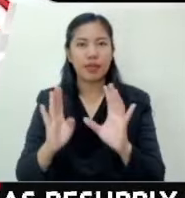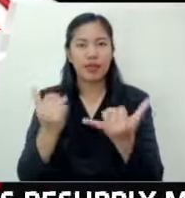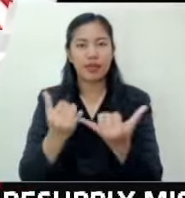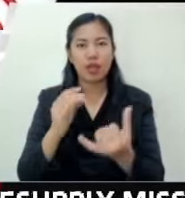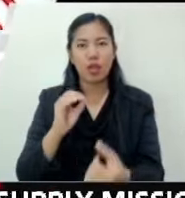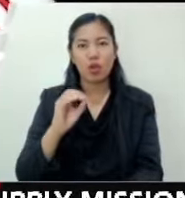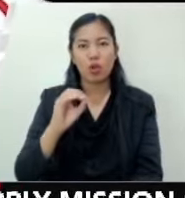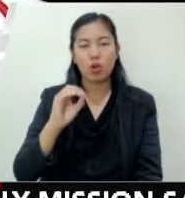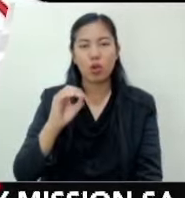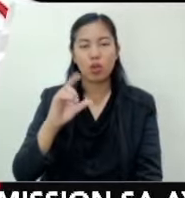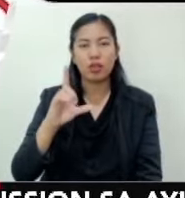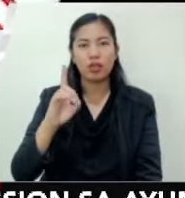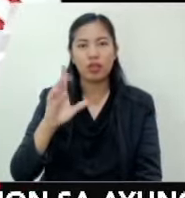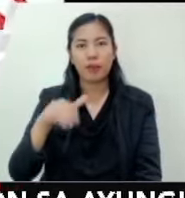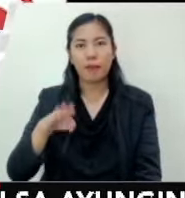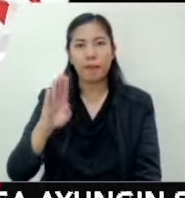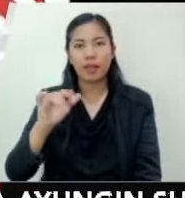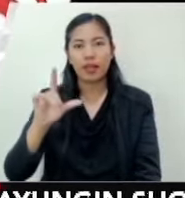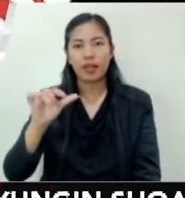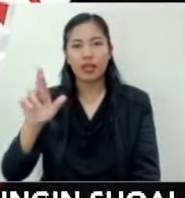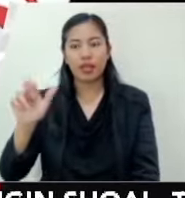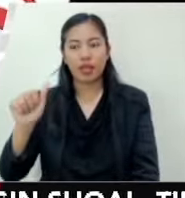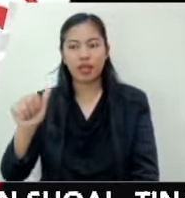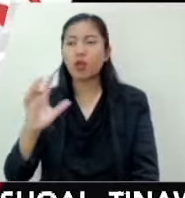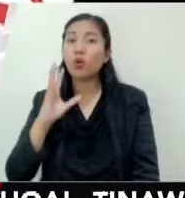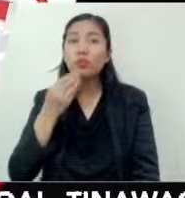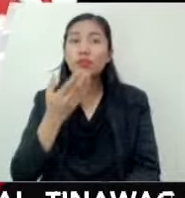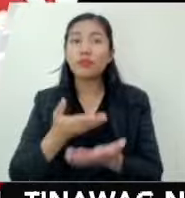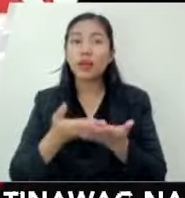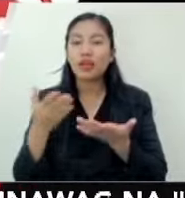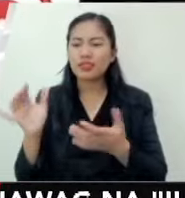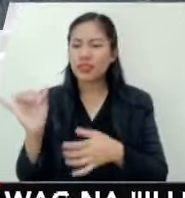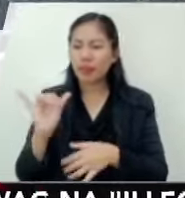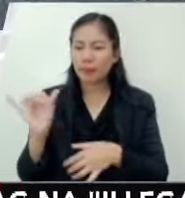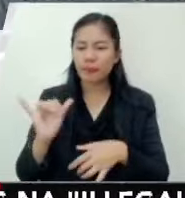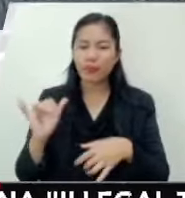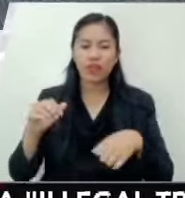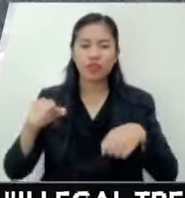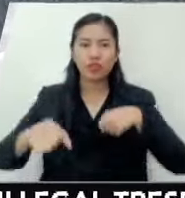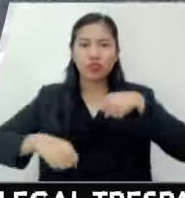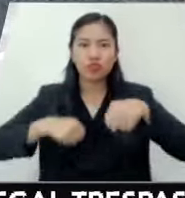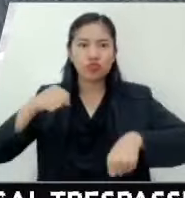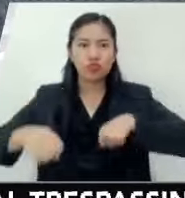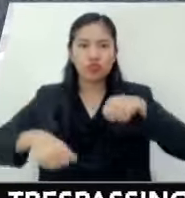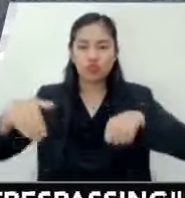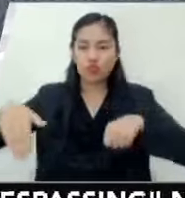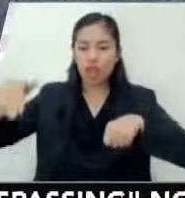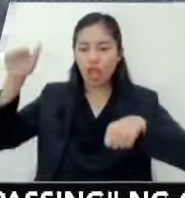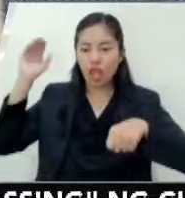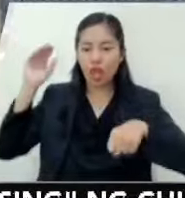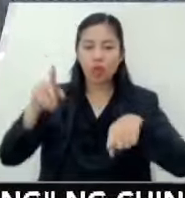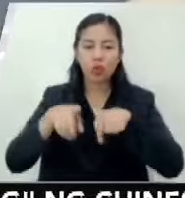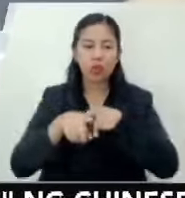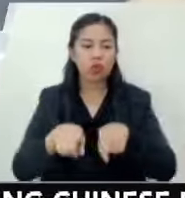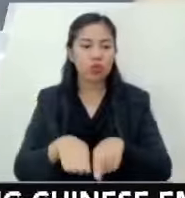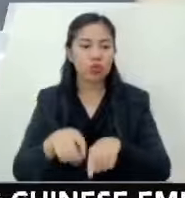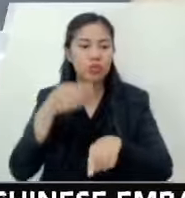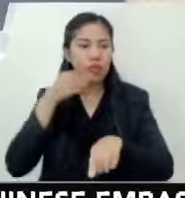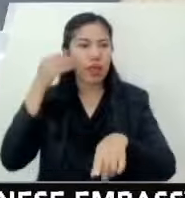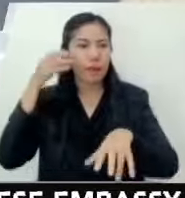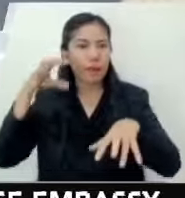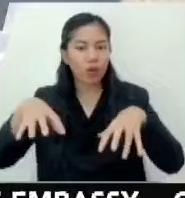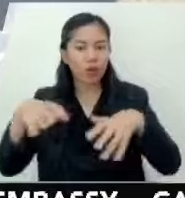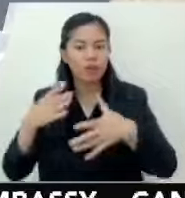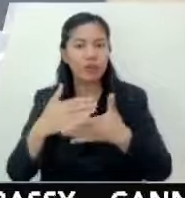issue mga kapwa habal-habal rin niya, mga pedicab driver dun sa area. At the same time, yung mga ibang kapitbahay din niya na lulungdi sa illegal na